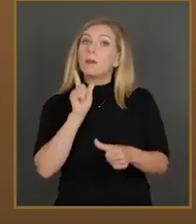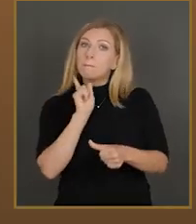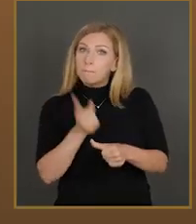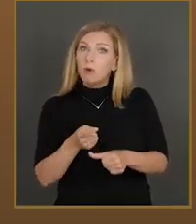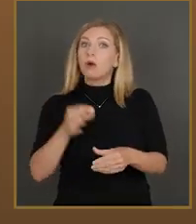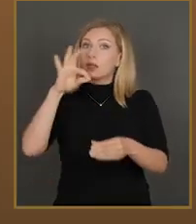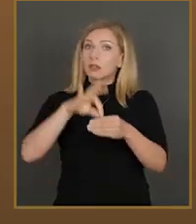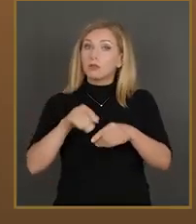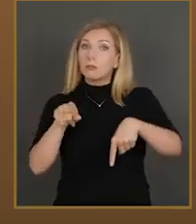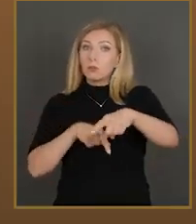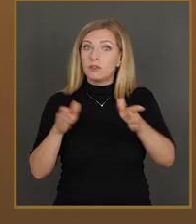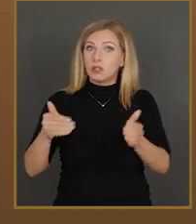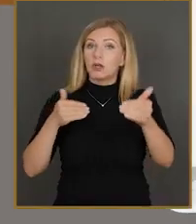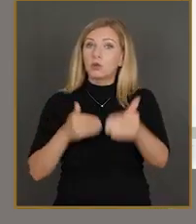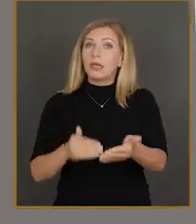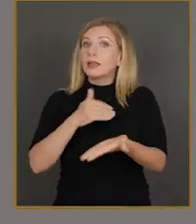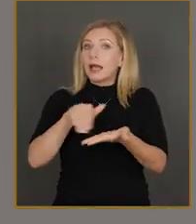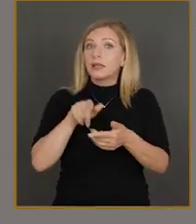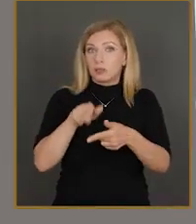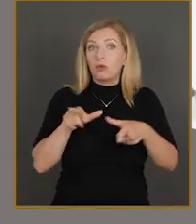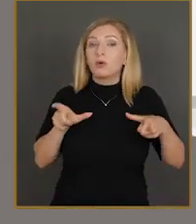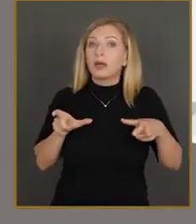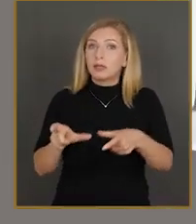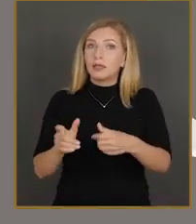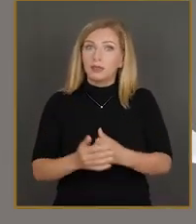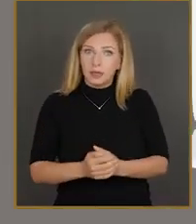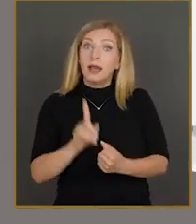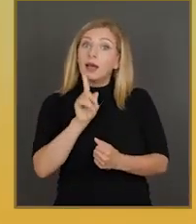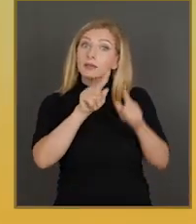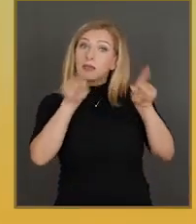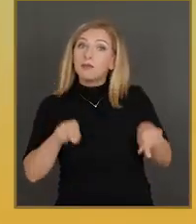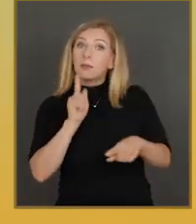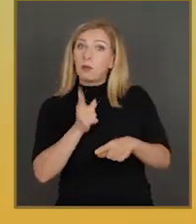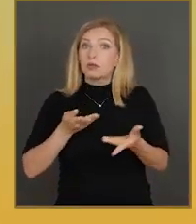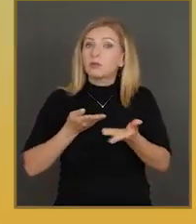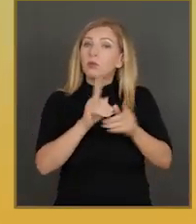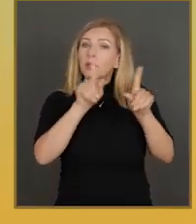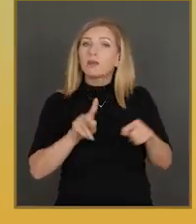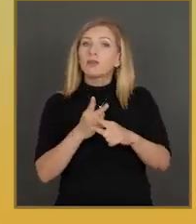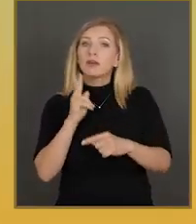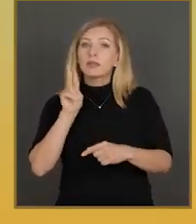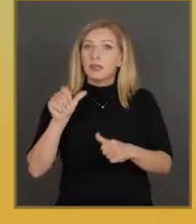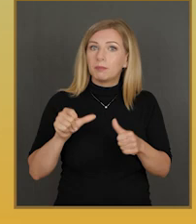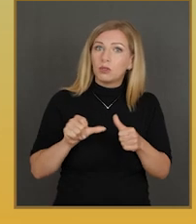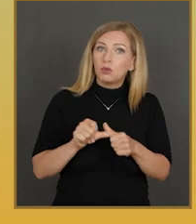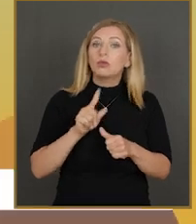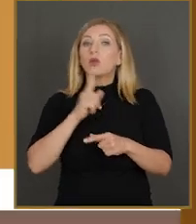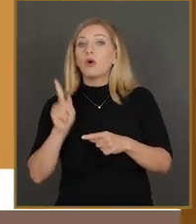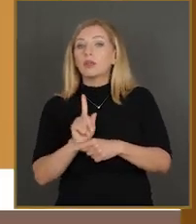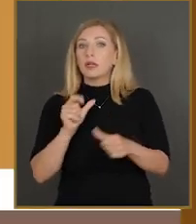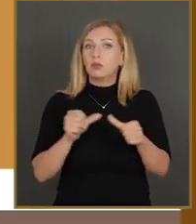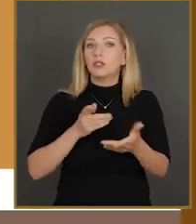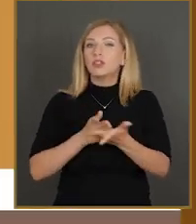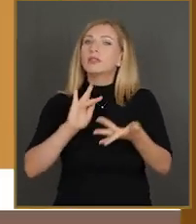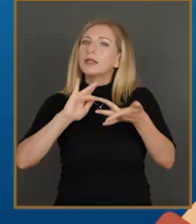юли могат да гласуват с подвижна избирателна кутия на адреса, на който са карантинирани. Заявления могат да се подават от 27 юни до 11